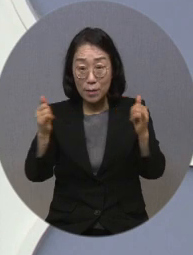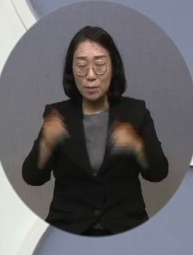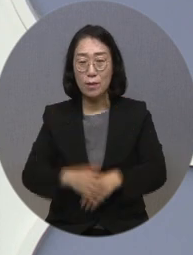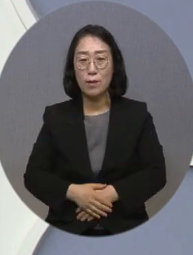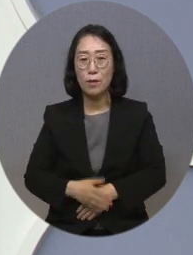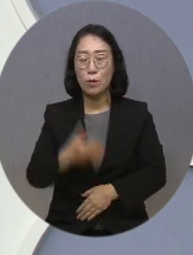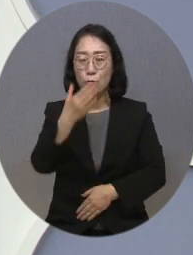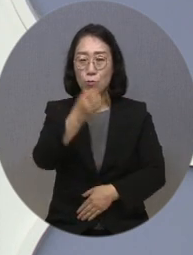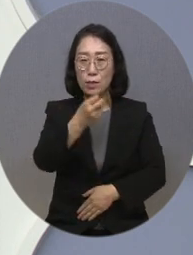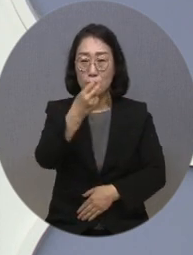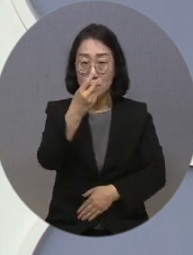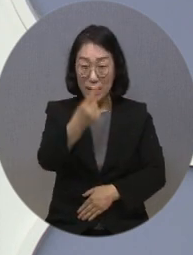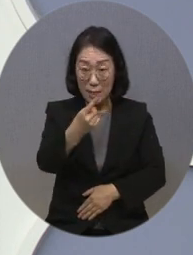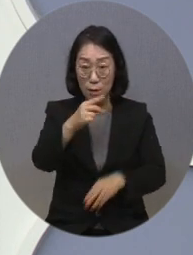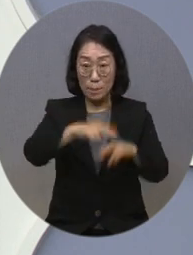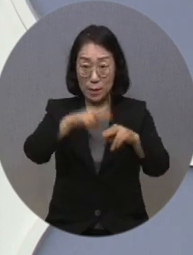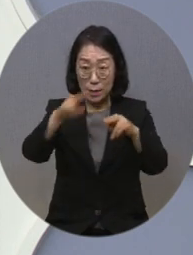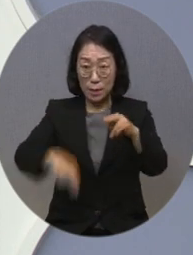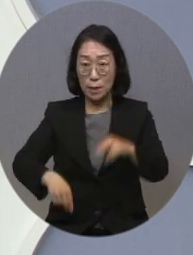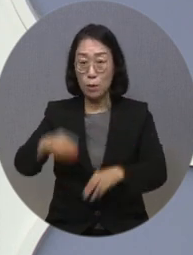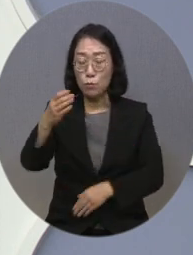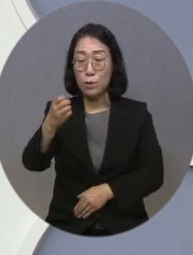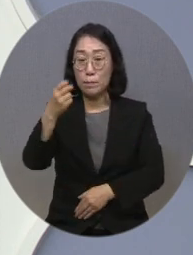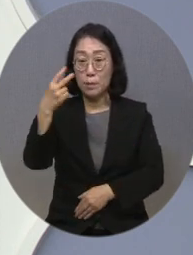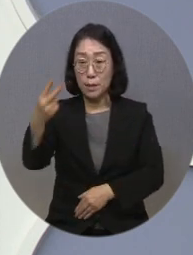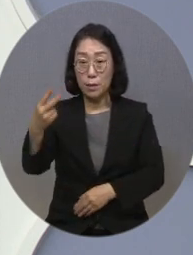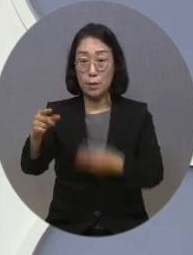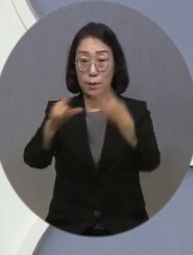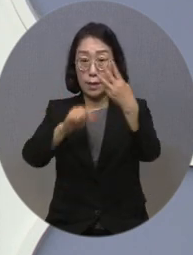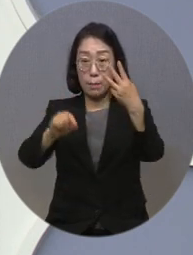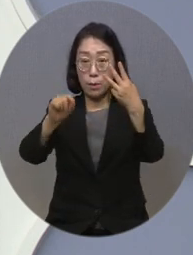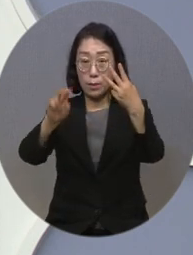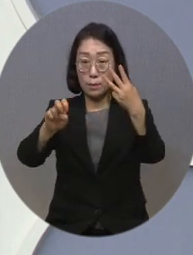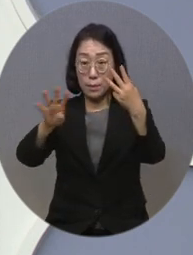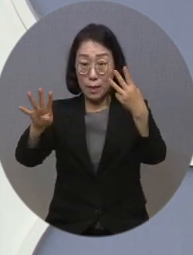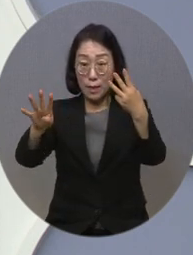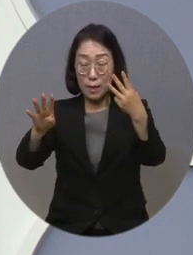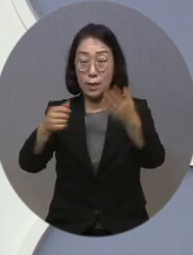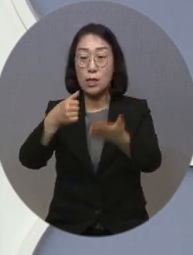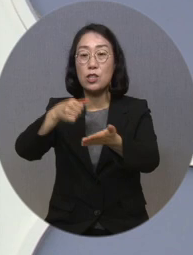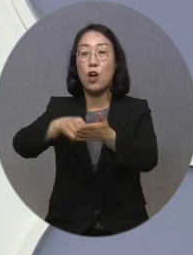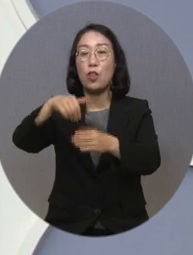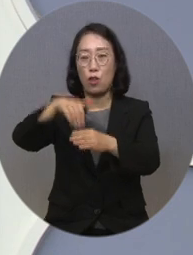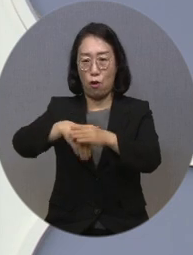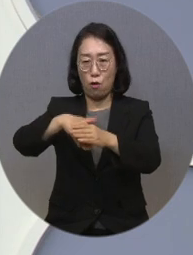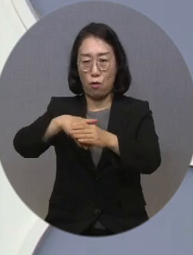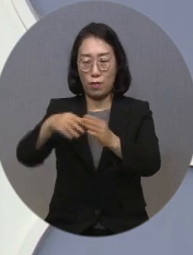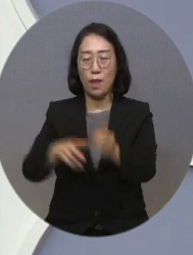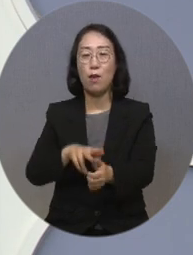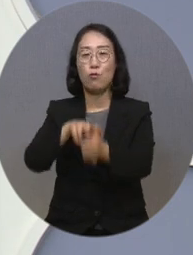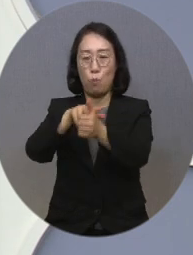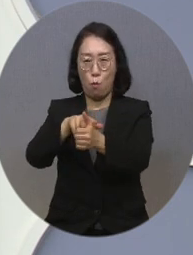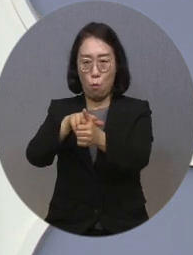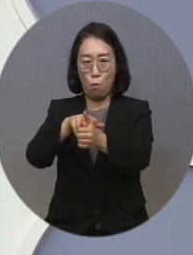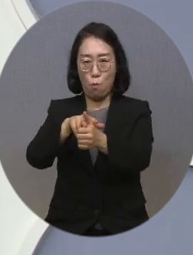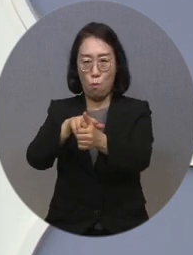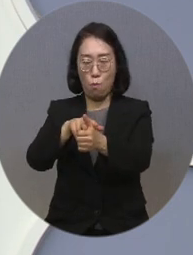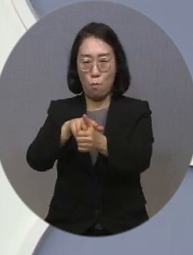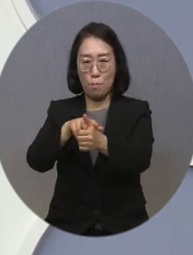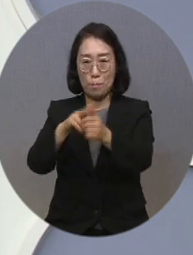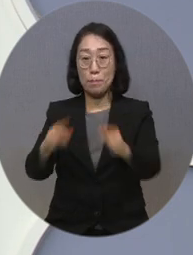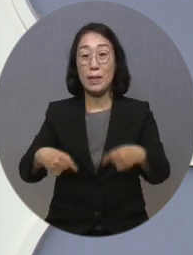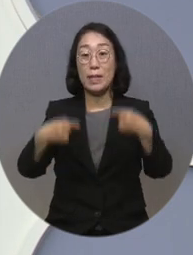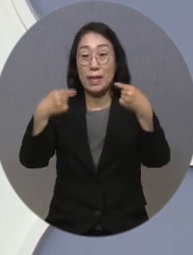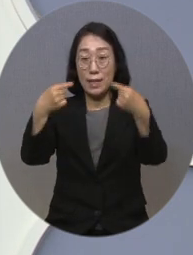내고 92년 그 3월 24일 선거에 제가 출마를 했습니다. 아. 출마를 한